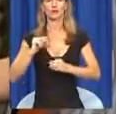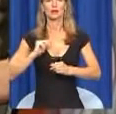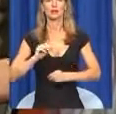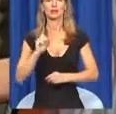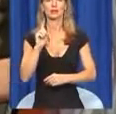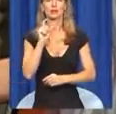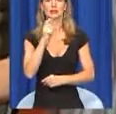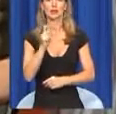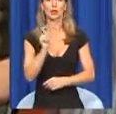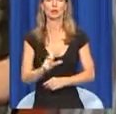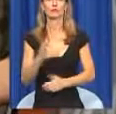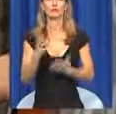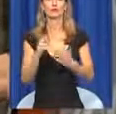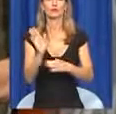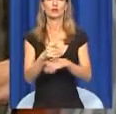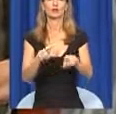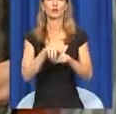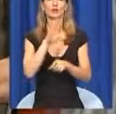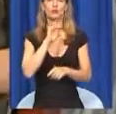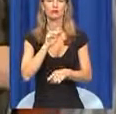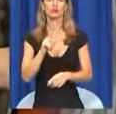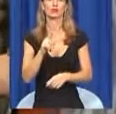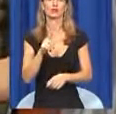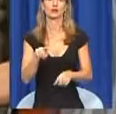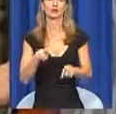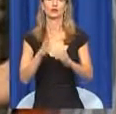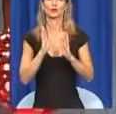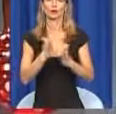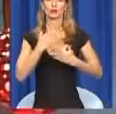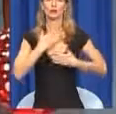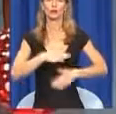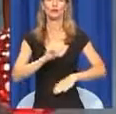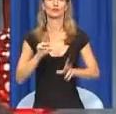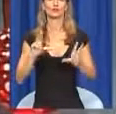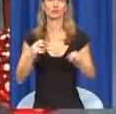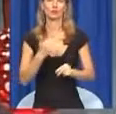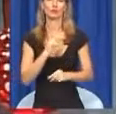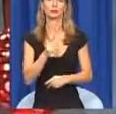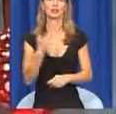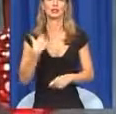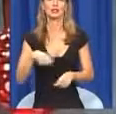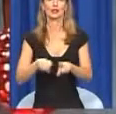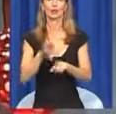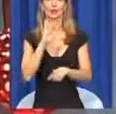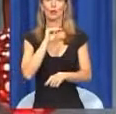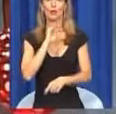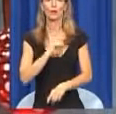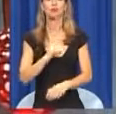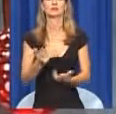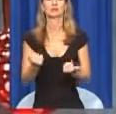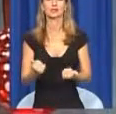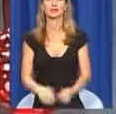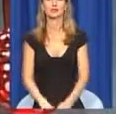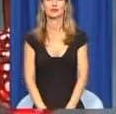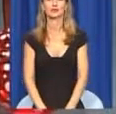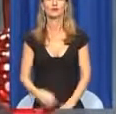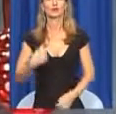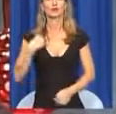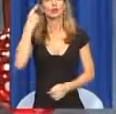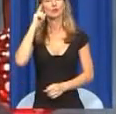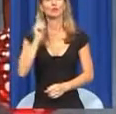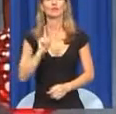ти вигулювала таку собаку, то їй би від цього було лише задоволення та щастя. Хотіла б собі такого цуцика? Так. Ну, я думаю,